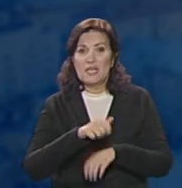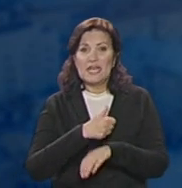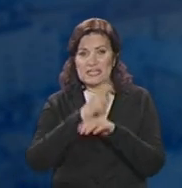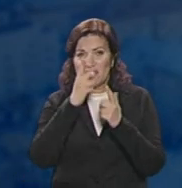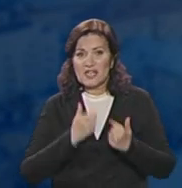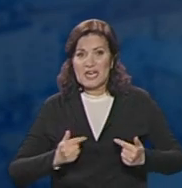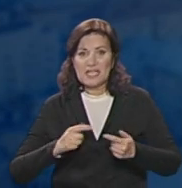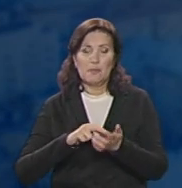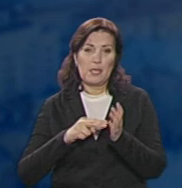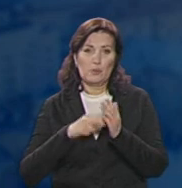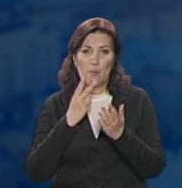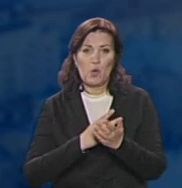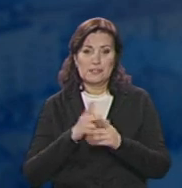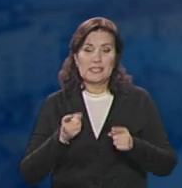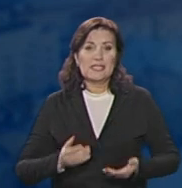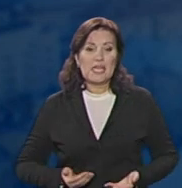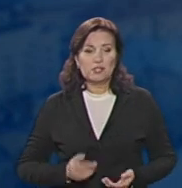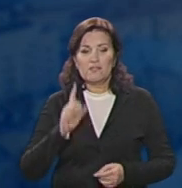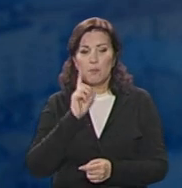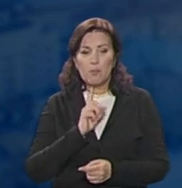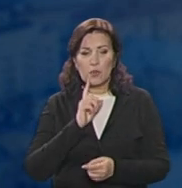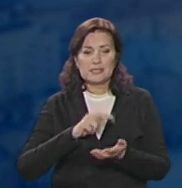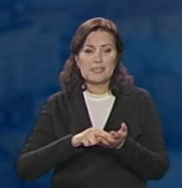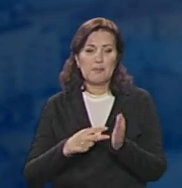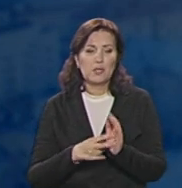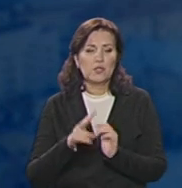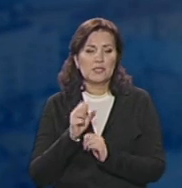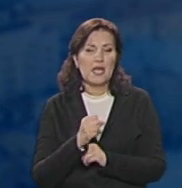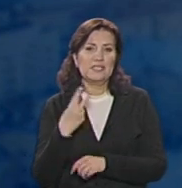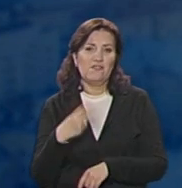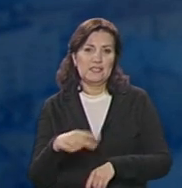країн Суспільне планує показати наживо. Поки що її заплановано на 20-ту годину.